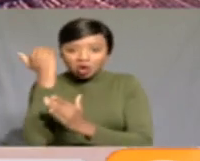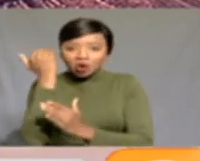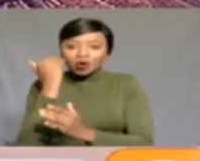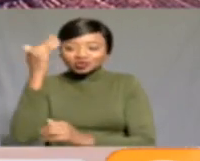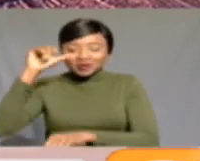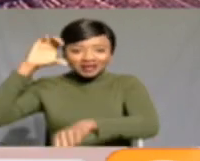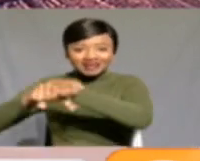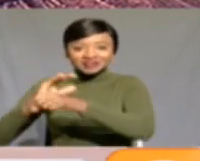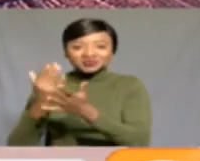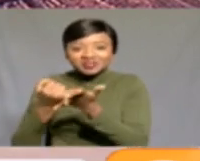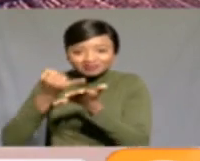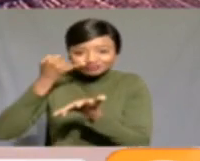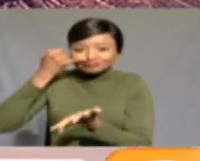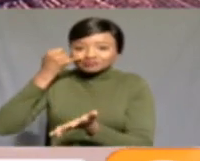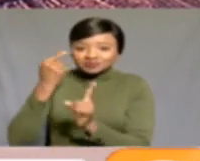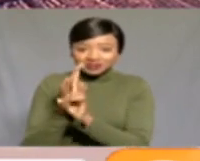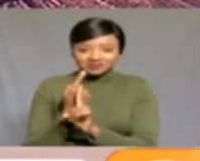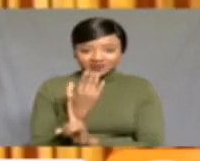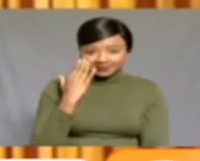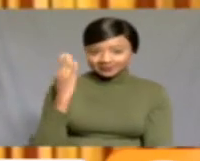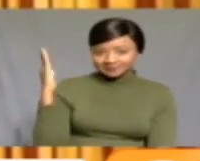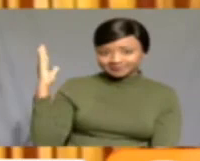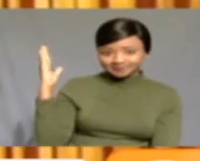na mihadarati.